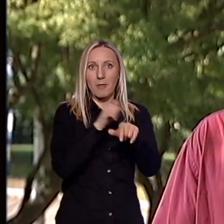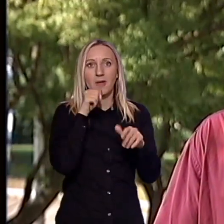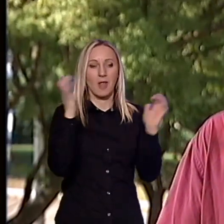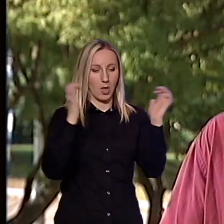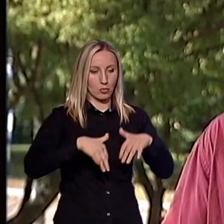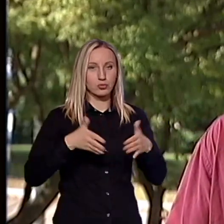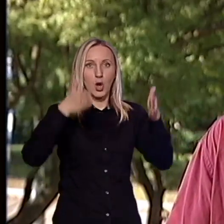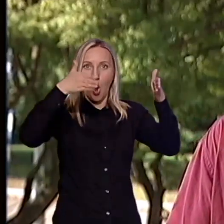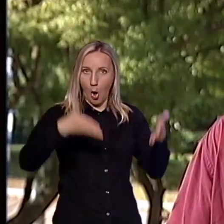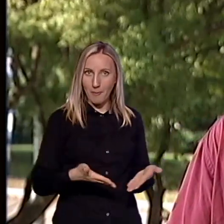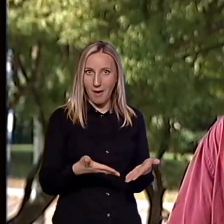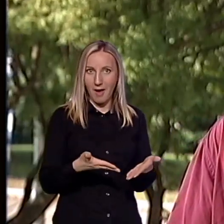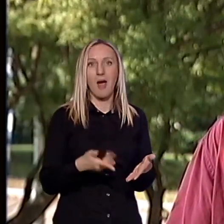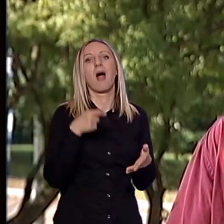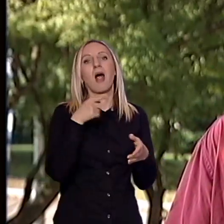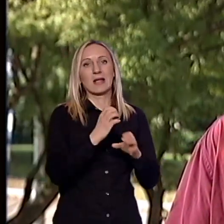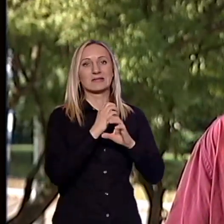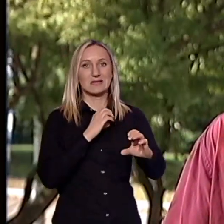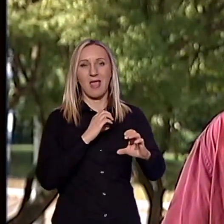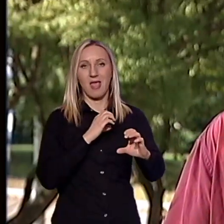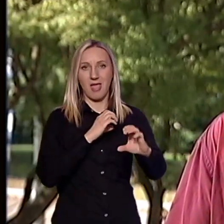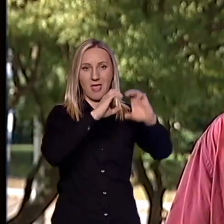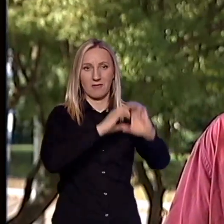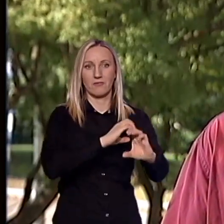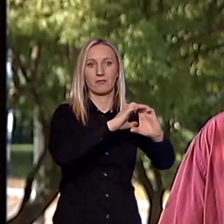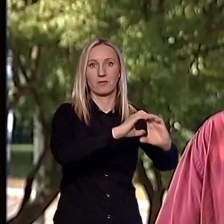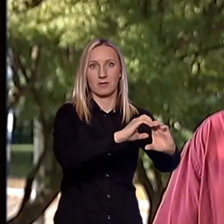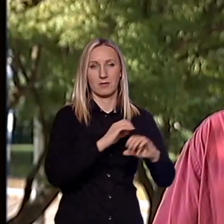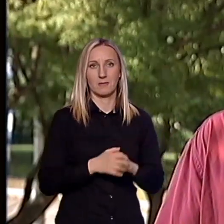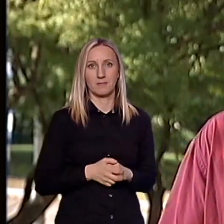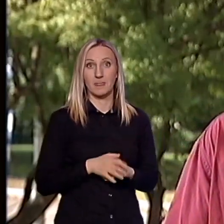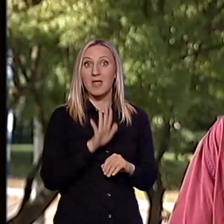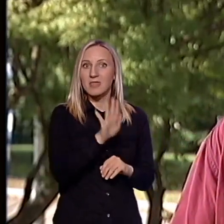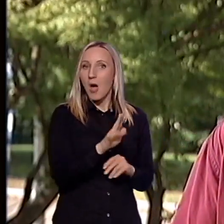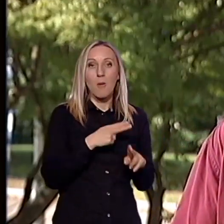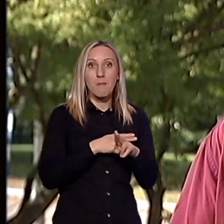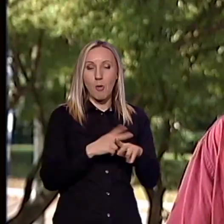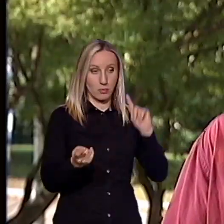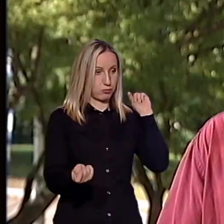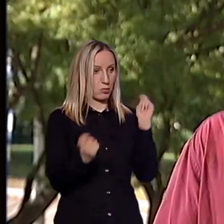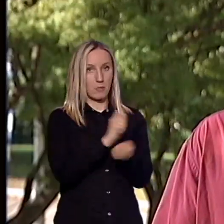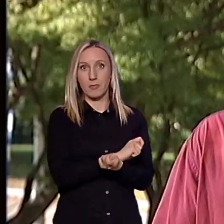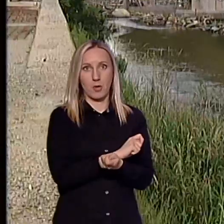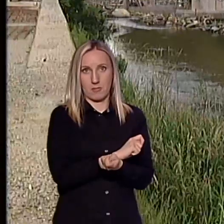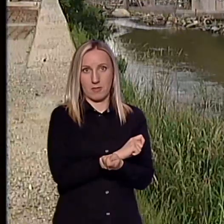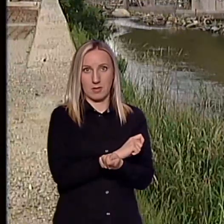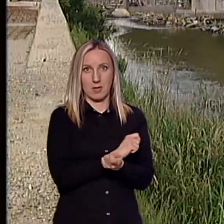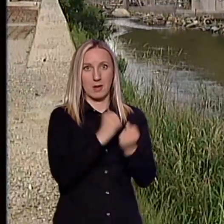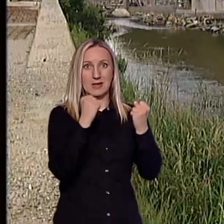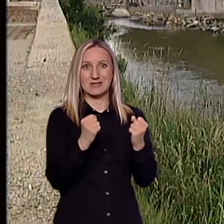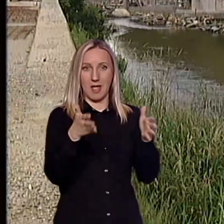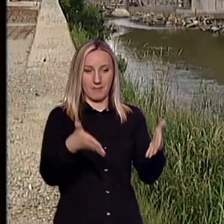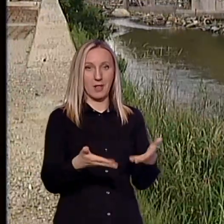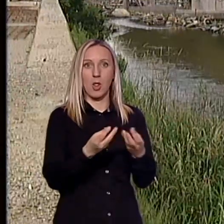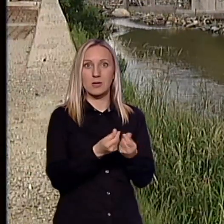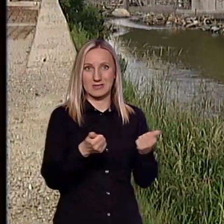obalu i da u nju usađuje te cevi. Na taj način je potpuno poremećen statika, odnosno stabilnost tog